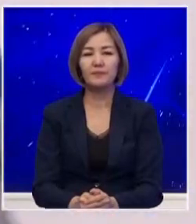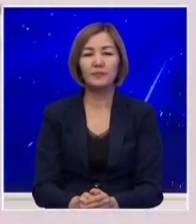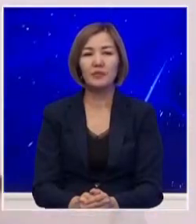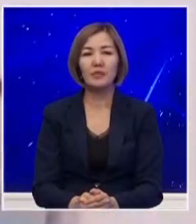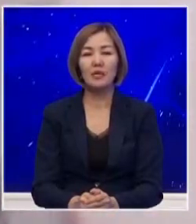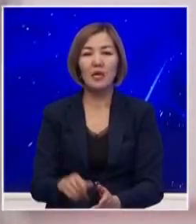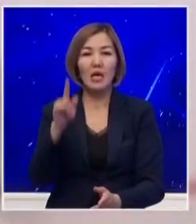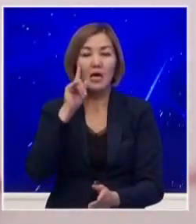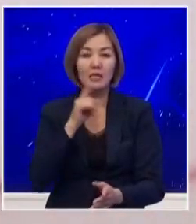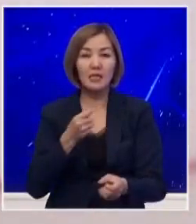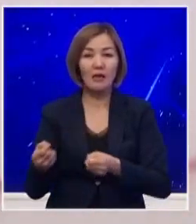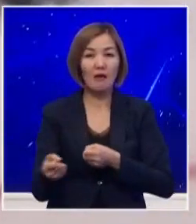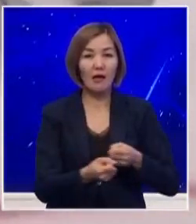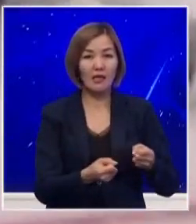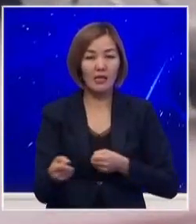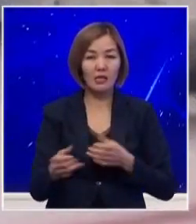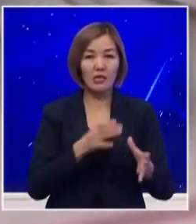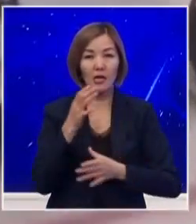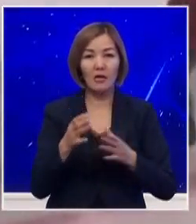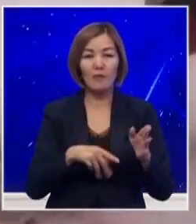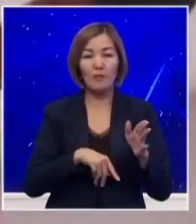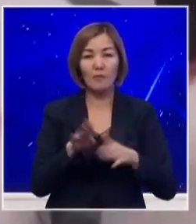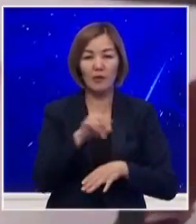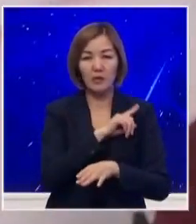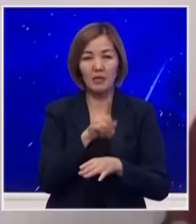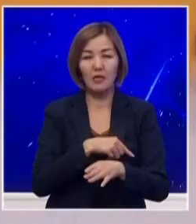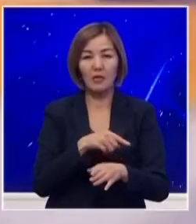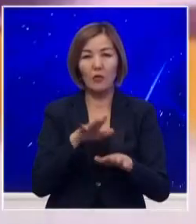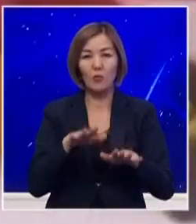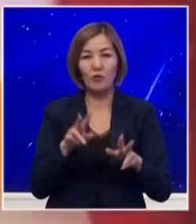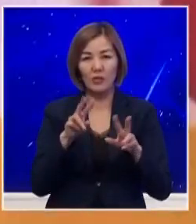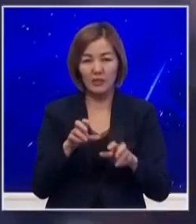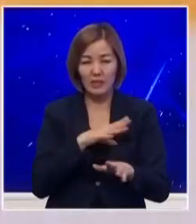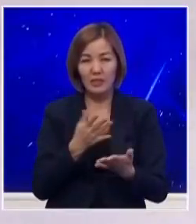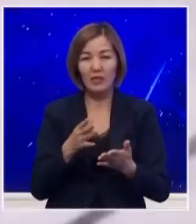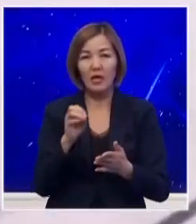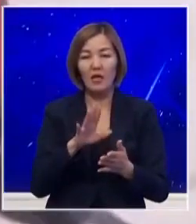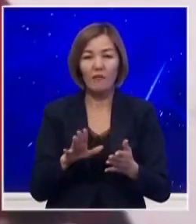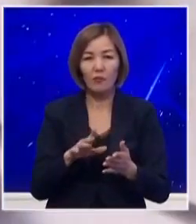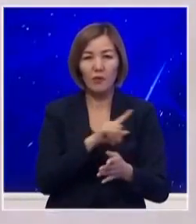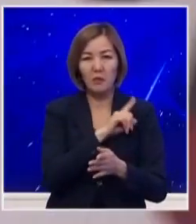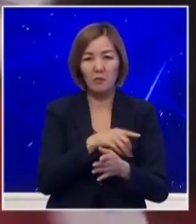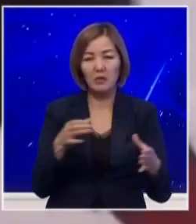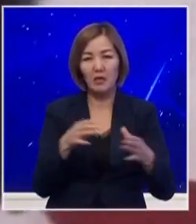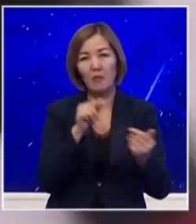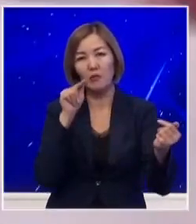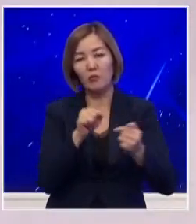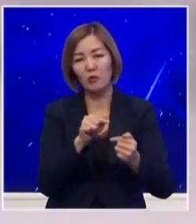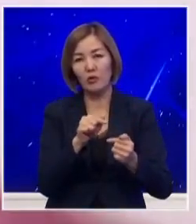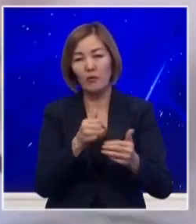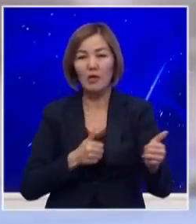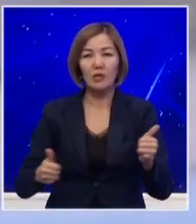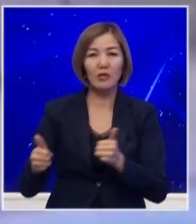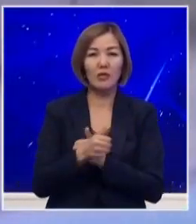Заманда Қазақстан хоккейшілері әлемдік элитадағы мықтылардың қатарынан орын іздейтін, тіпті Европаның азулы командаларына тойтарыс беріп, өзгесін